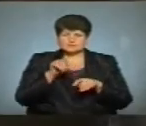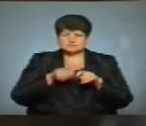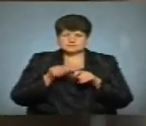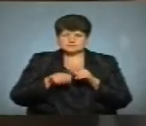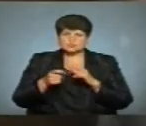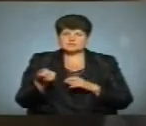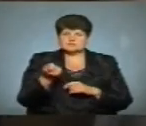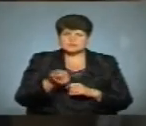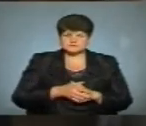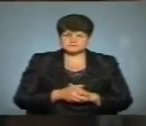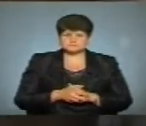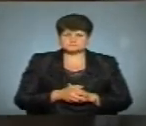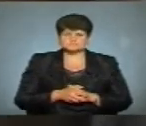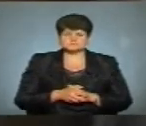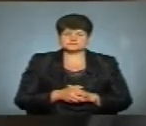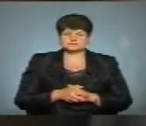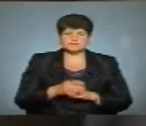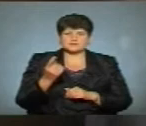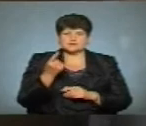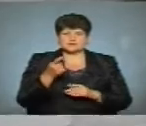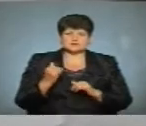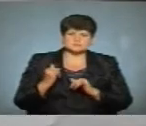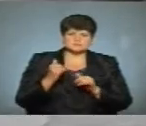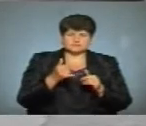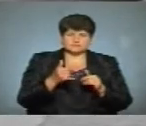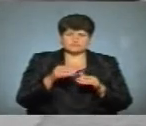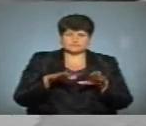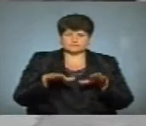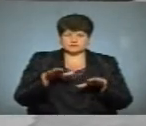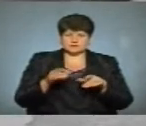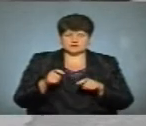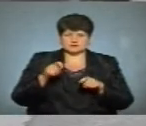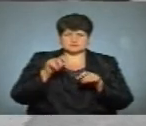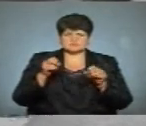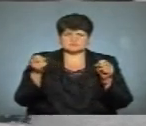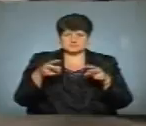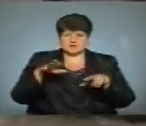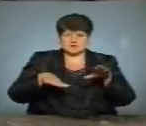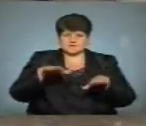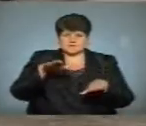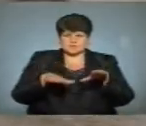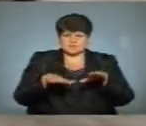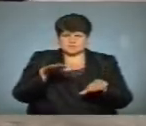зерна. Спершу його пересипають у вантажівку, далі вона заїжджає на спеціальні ваги.